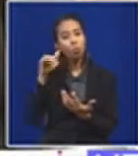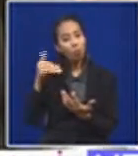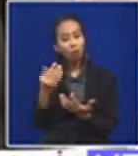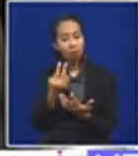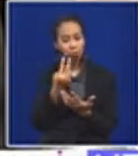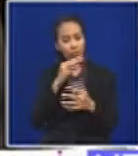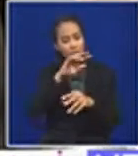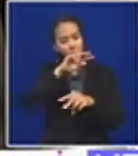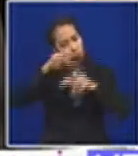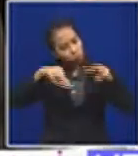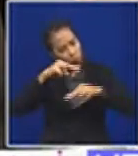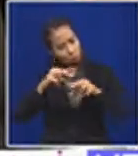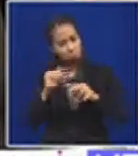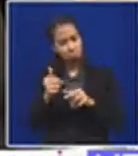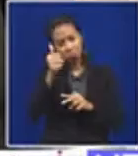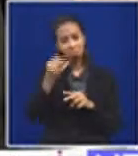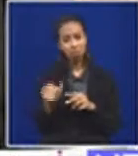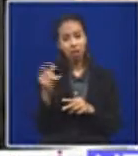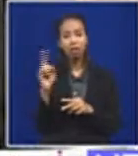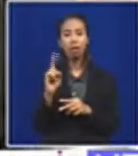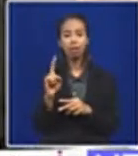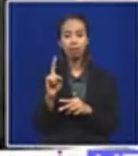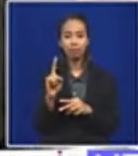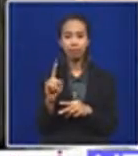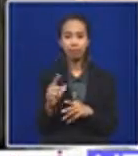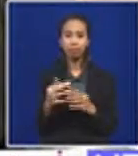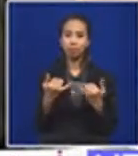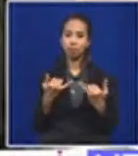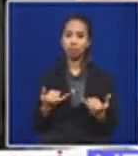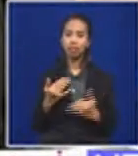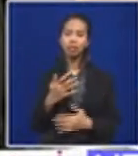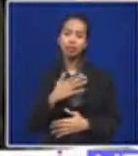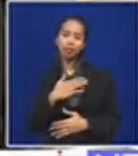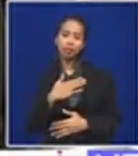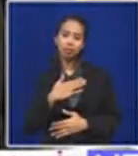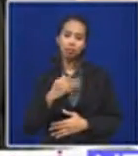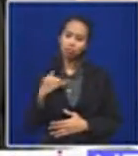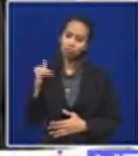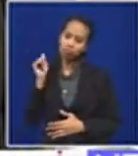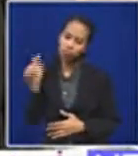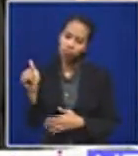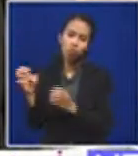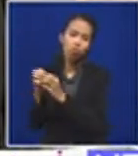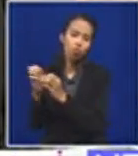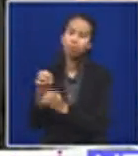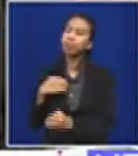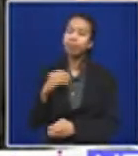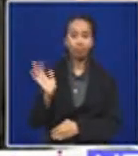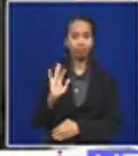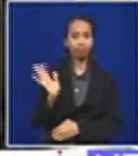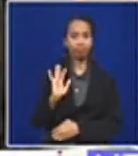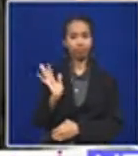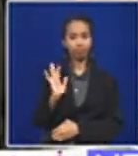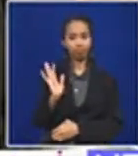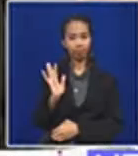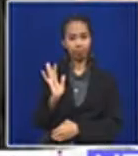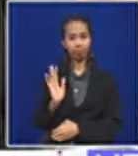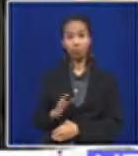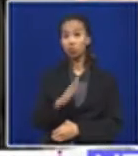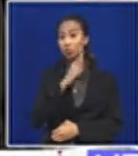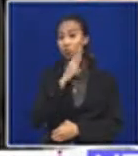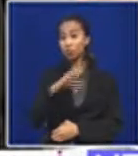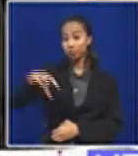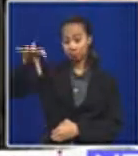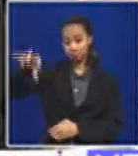องลูกน้องนะครับว่าเป็นอย่างไรนะครับทั้งนี้ทั้งนั้นผมก็คงไม่ลงไปก้าวก่ายนะครับถ้าทางกองบัญ